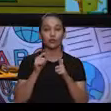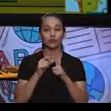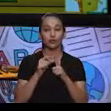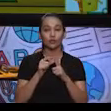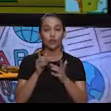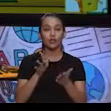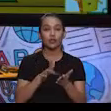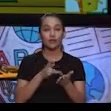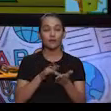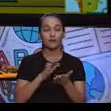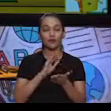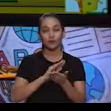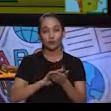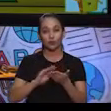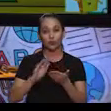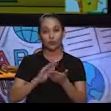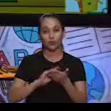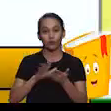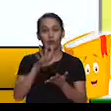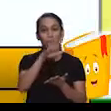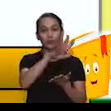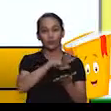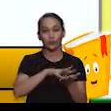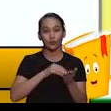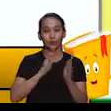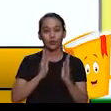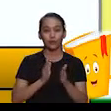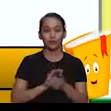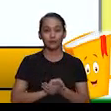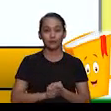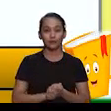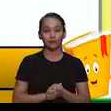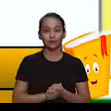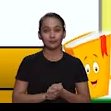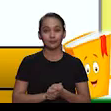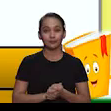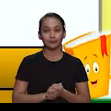so'zlarni daftaringizga yozib, ko'chirib oling.